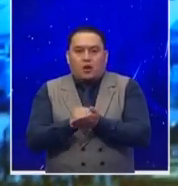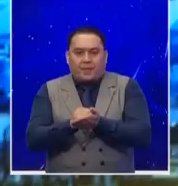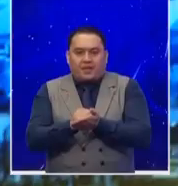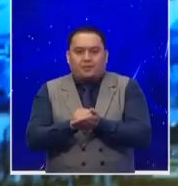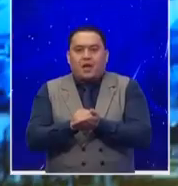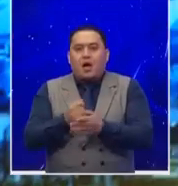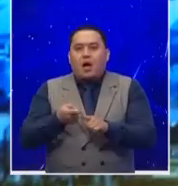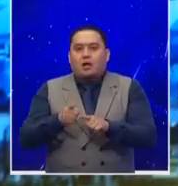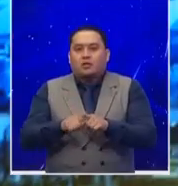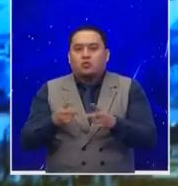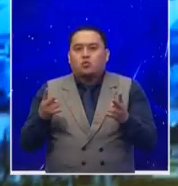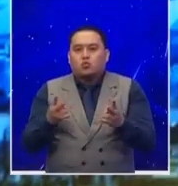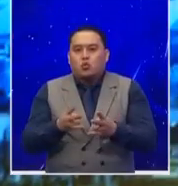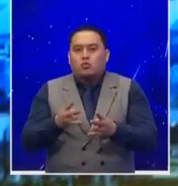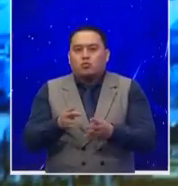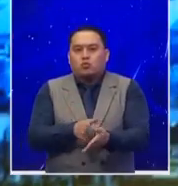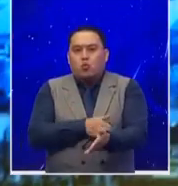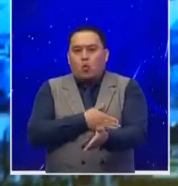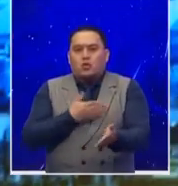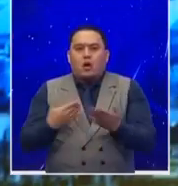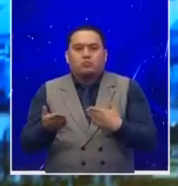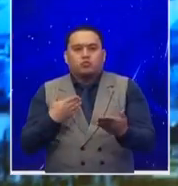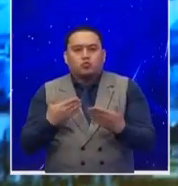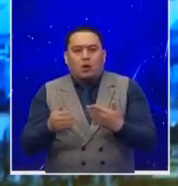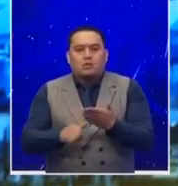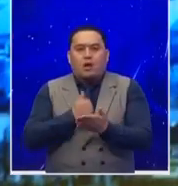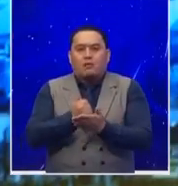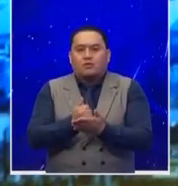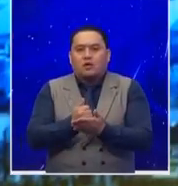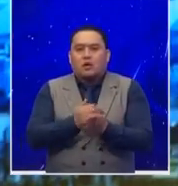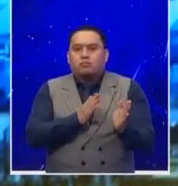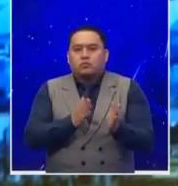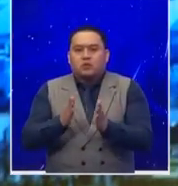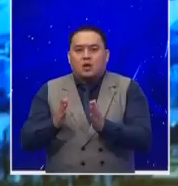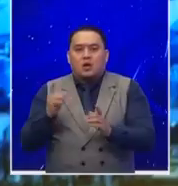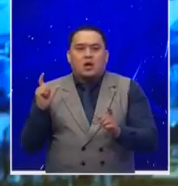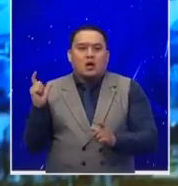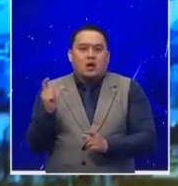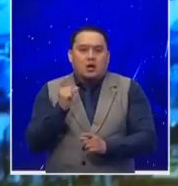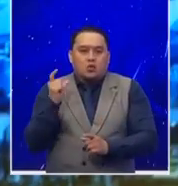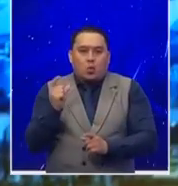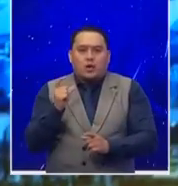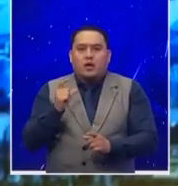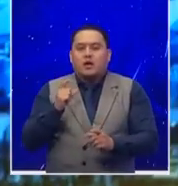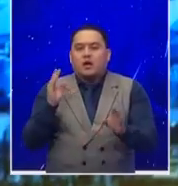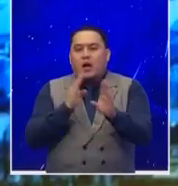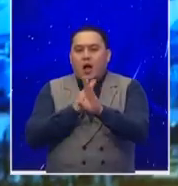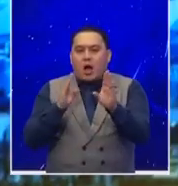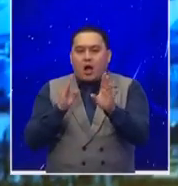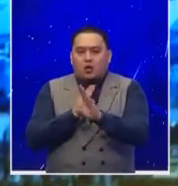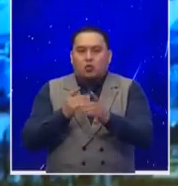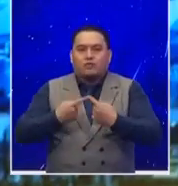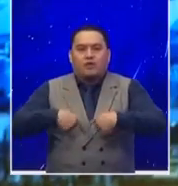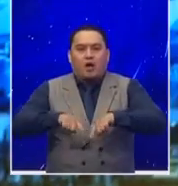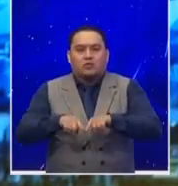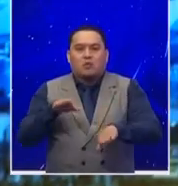реформаторский документ. Ему предшествовало длительное обсуждение. Главное было соблюсти баланс между экологией и экономикой, сообщает Ортком